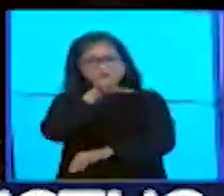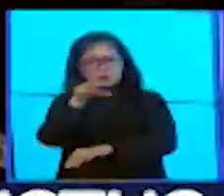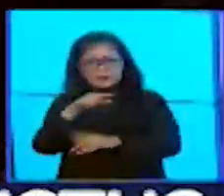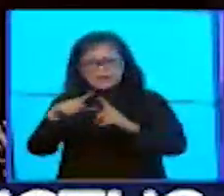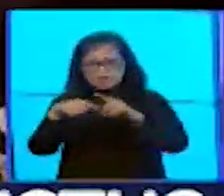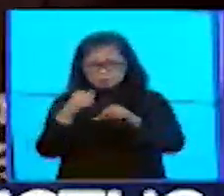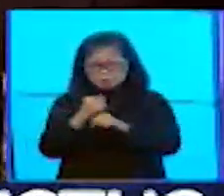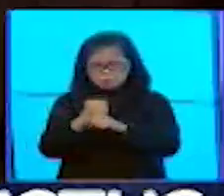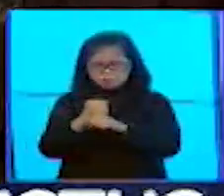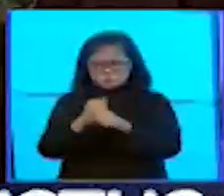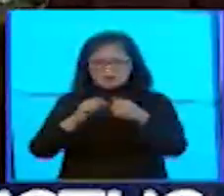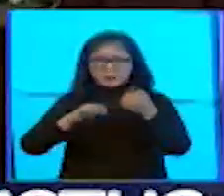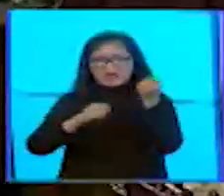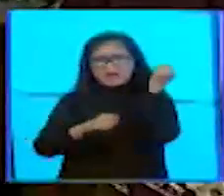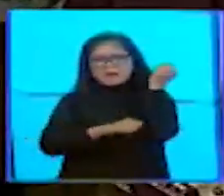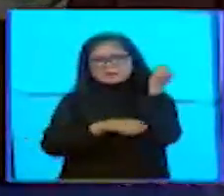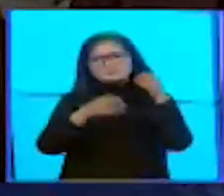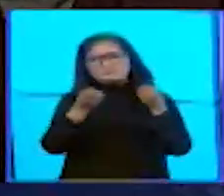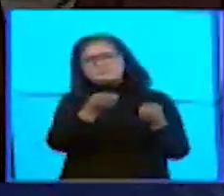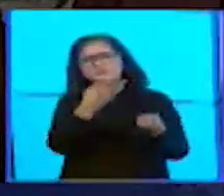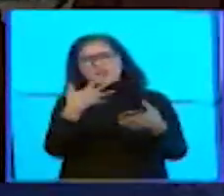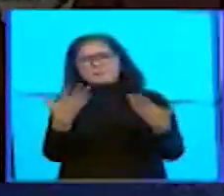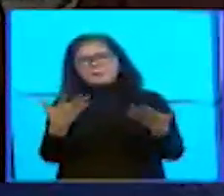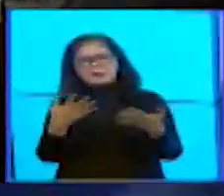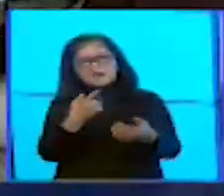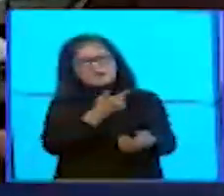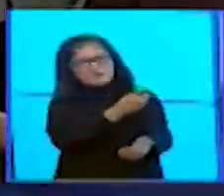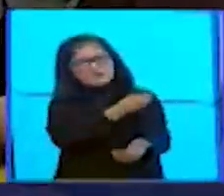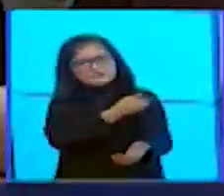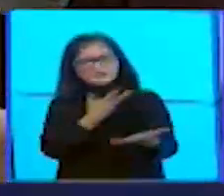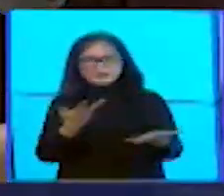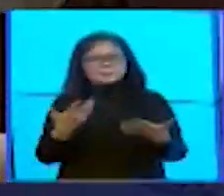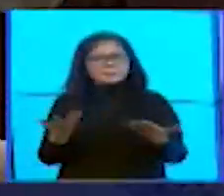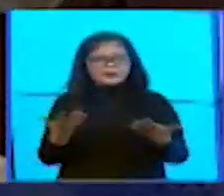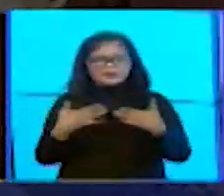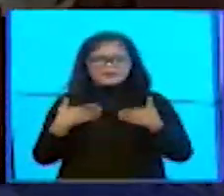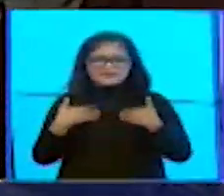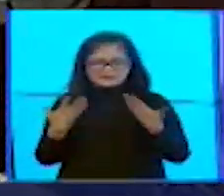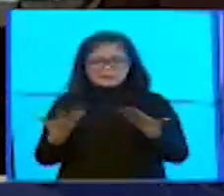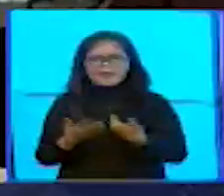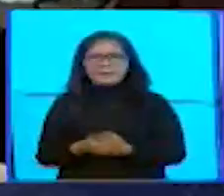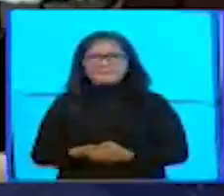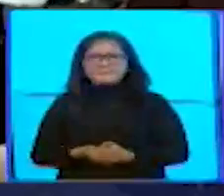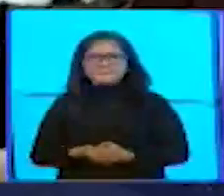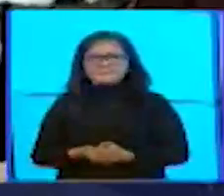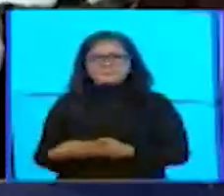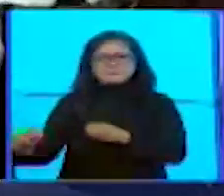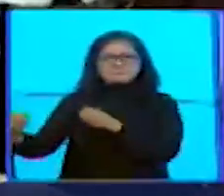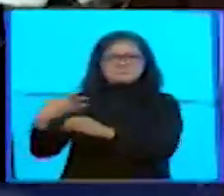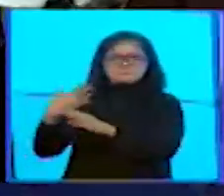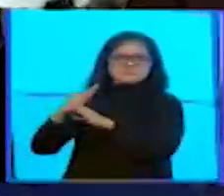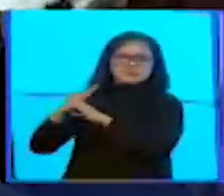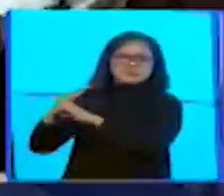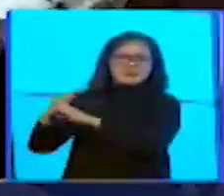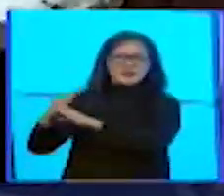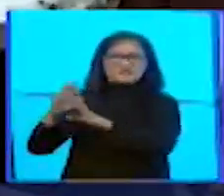dengan adanya ditempel stiker vaksin atau sudah divaksin, tanggapannya seperti apa? Ya, untuk mencegah adanya COVID, penularan